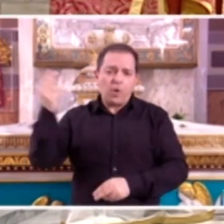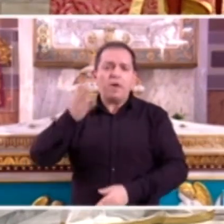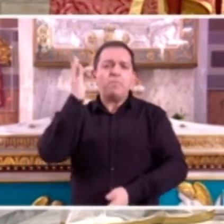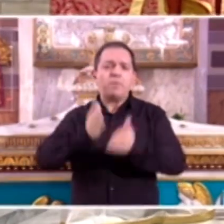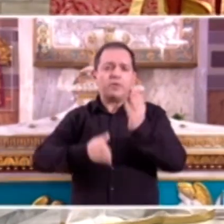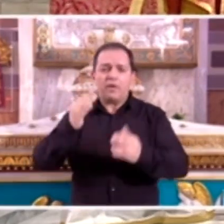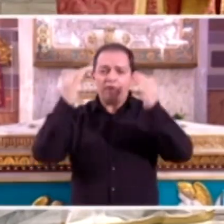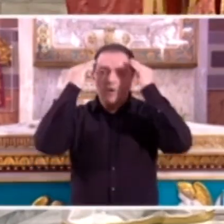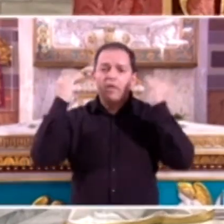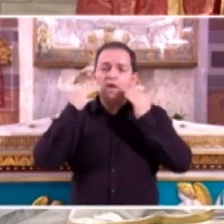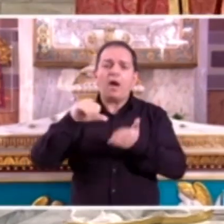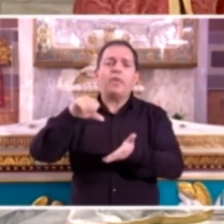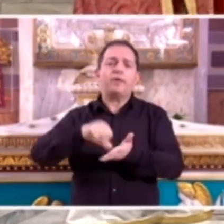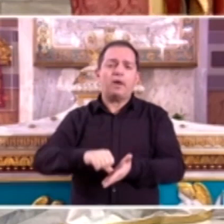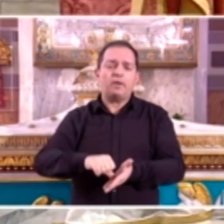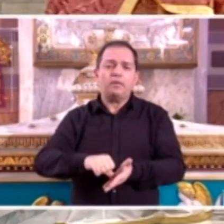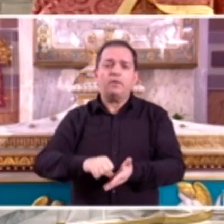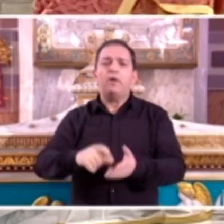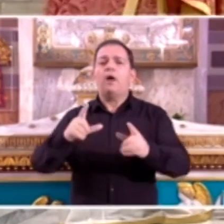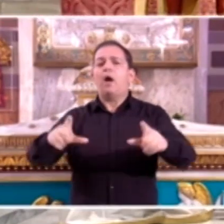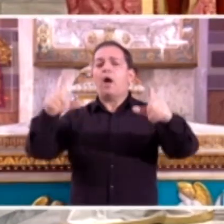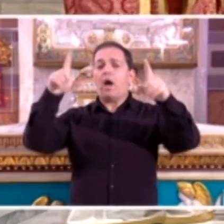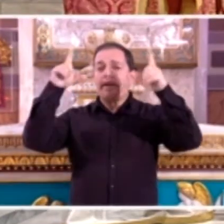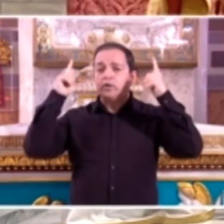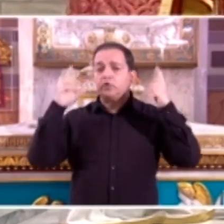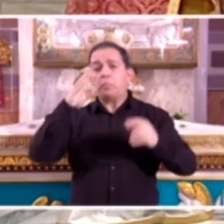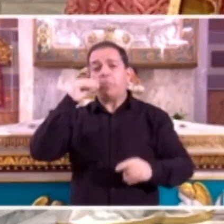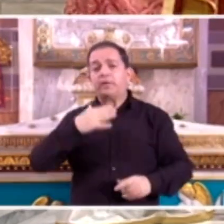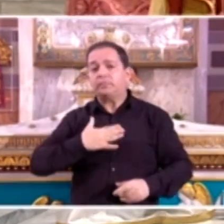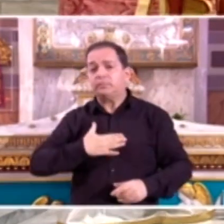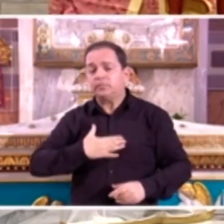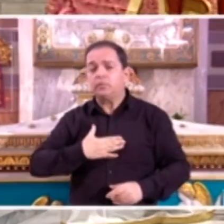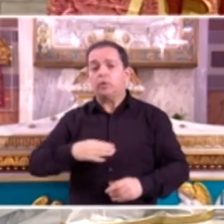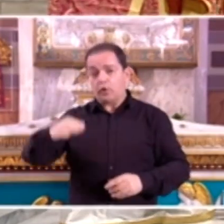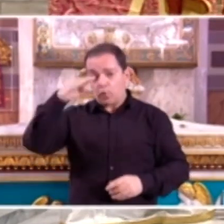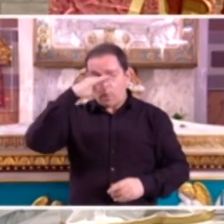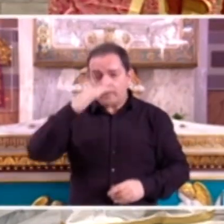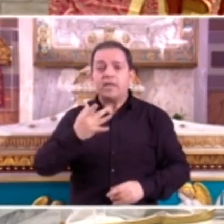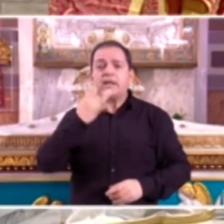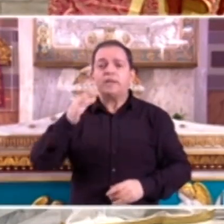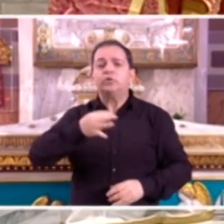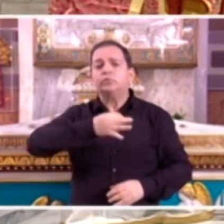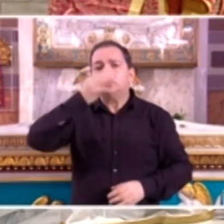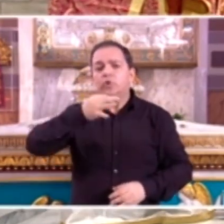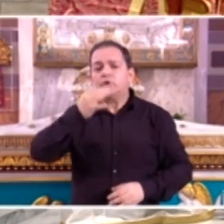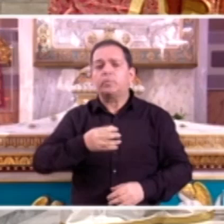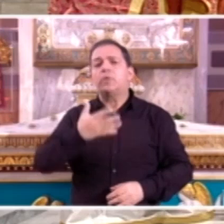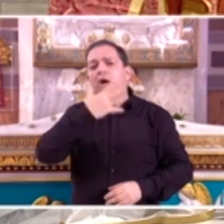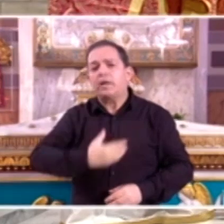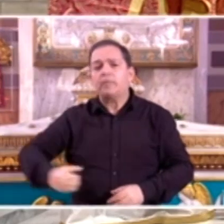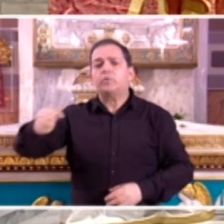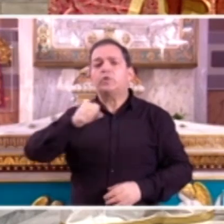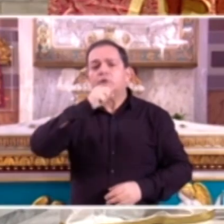μάρτυρος Φιλοθέης της Αθηναίας, του εναγίης πατρός ημών Ιωάννου, Αρχιεπισκόπου